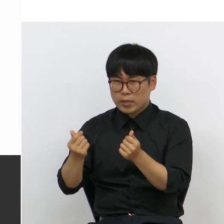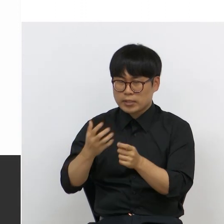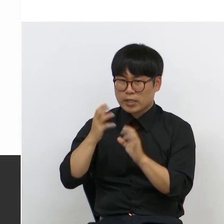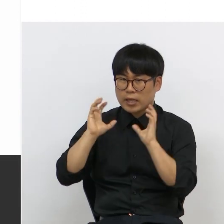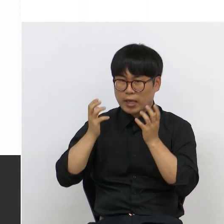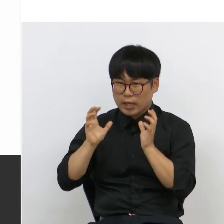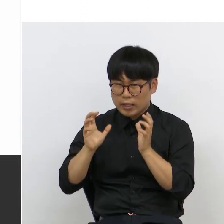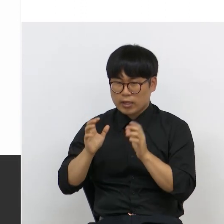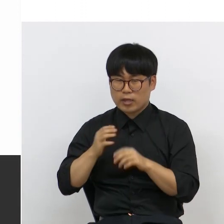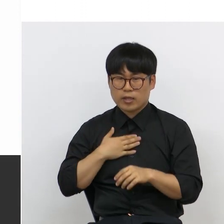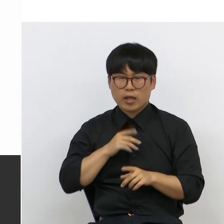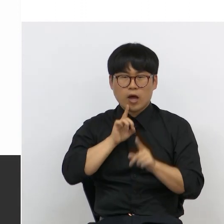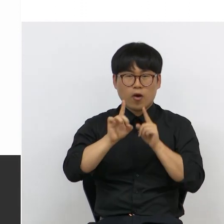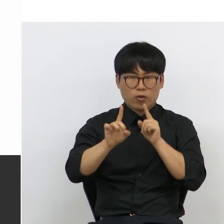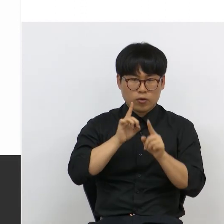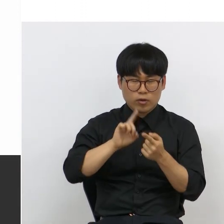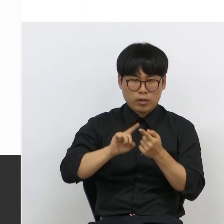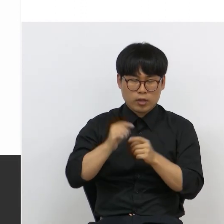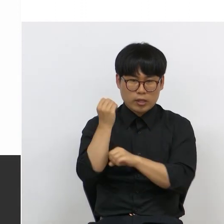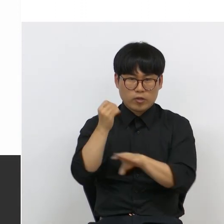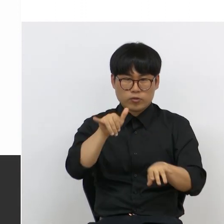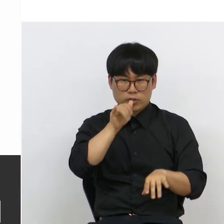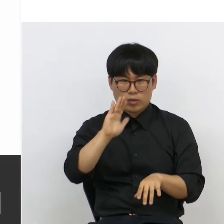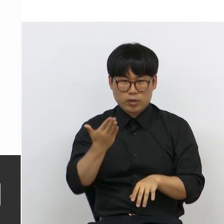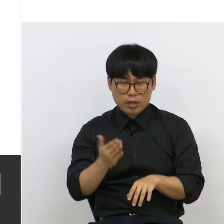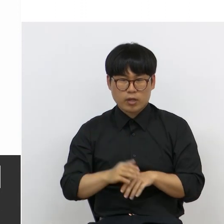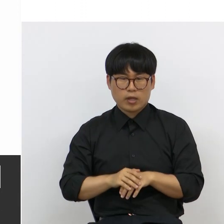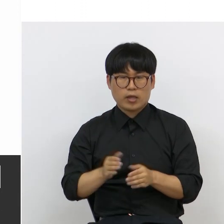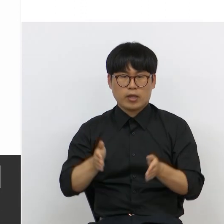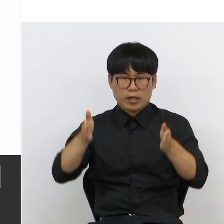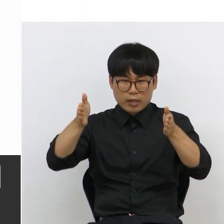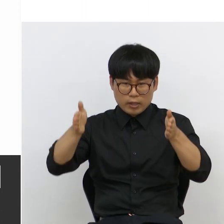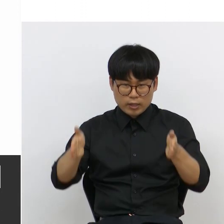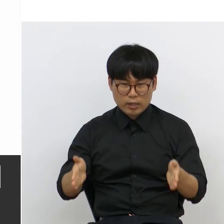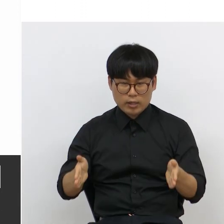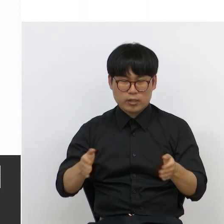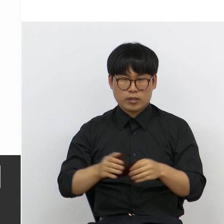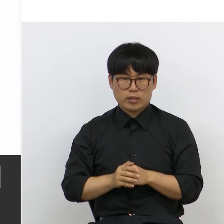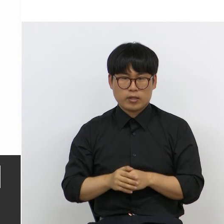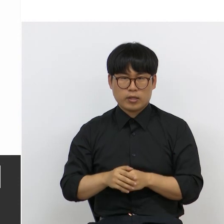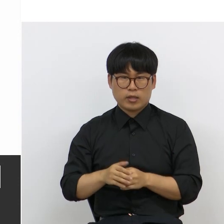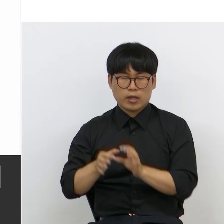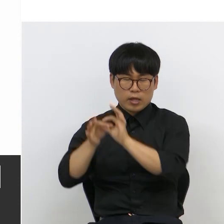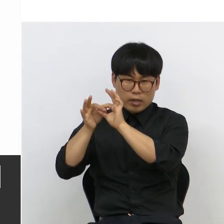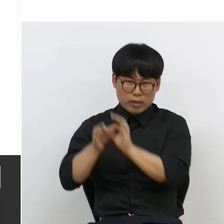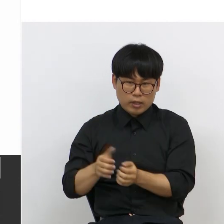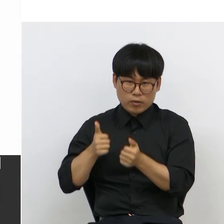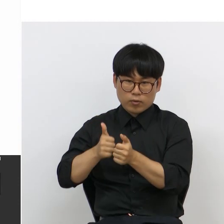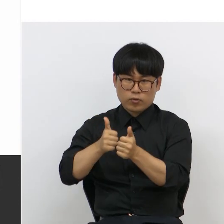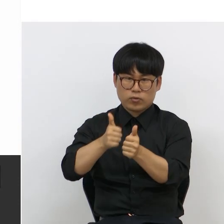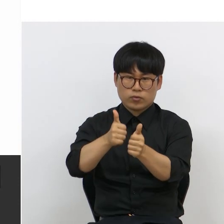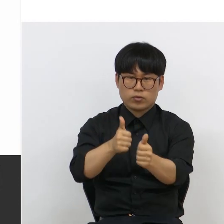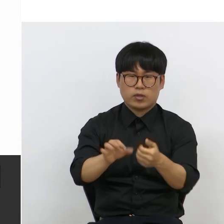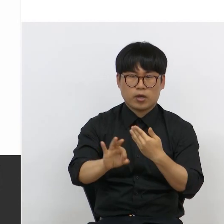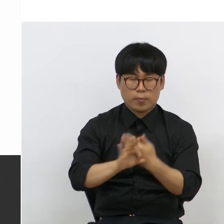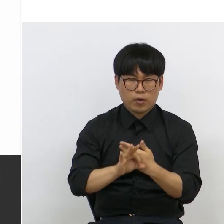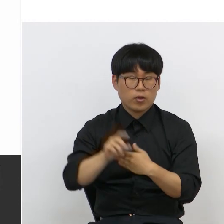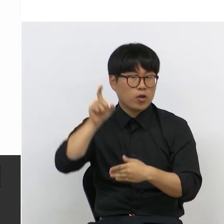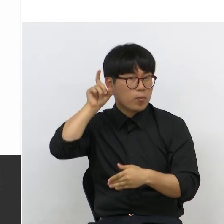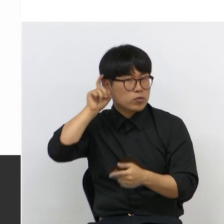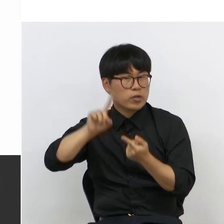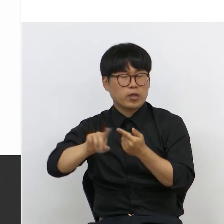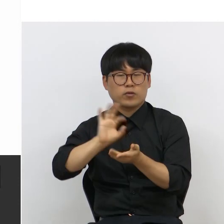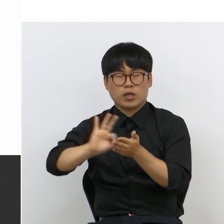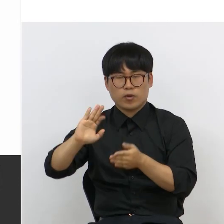쓴 시기와 관련해서 기간과 관련해서 언어 발달이 계속 그거를 쫓아가면 계속 보청기로 가는 거고